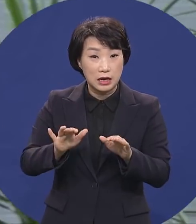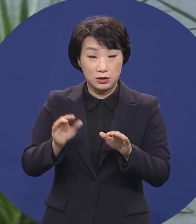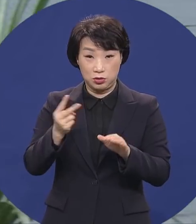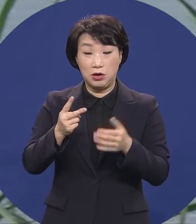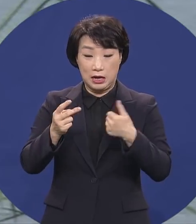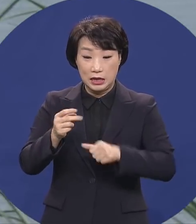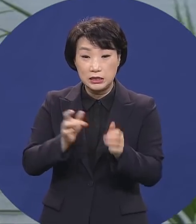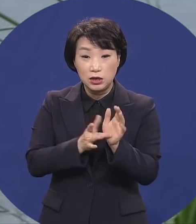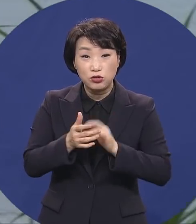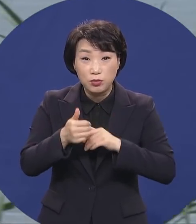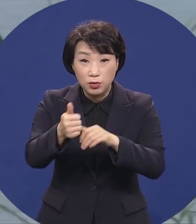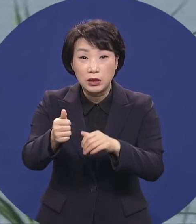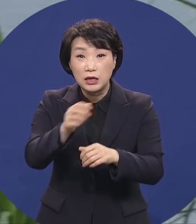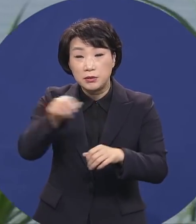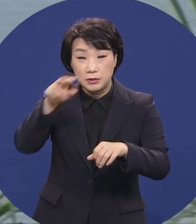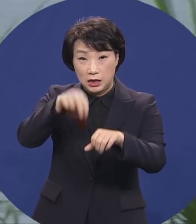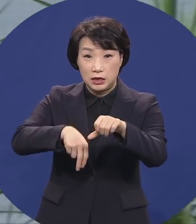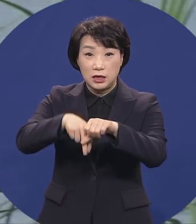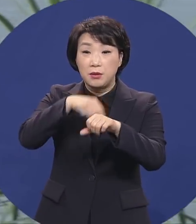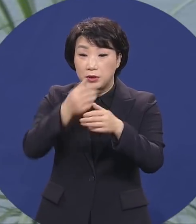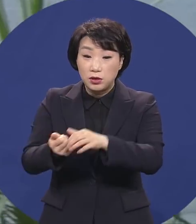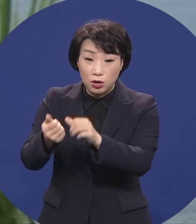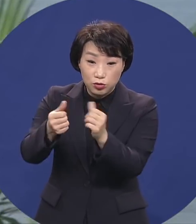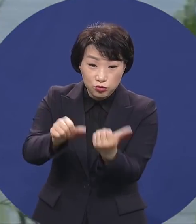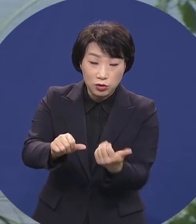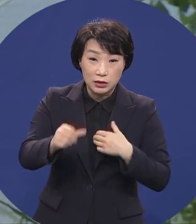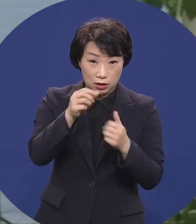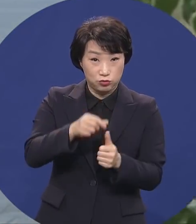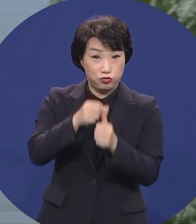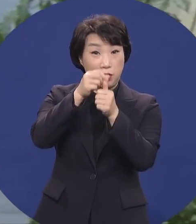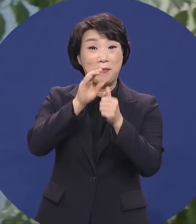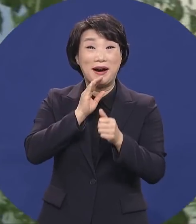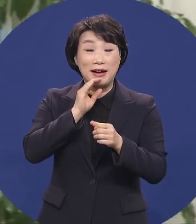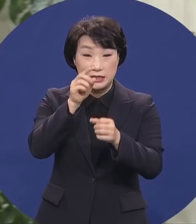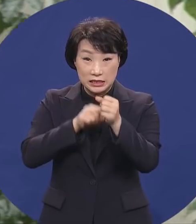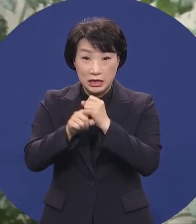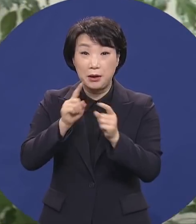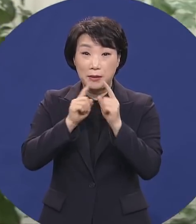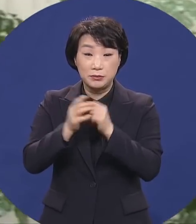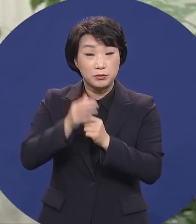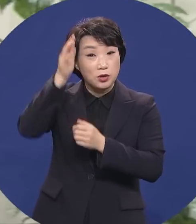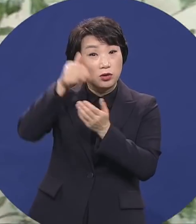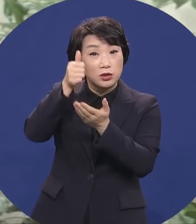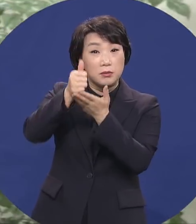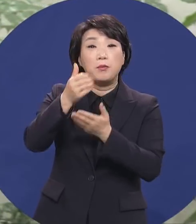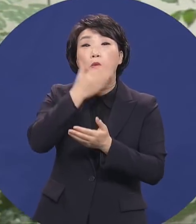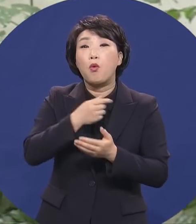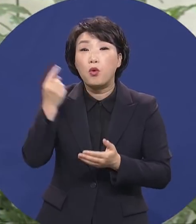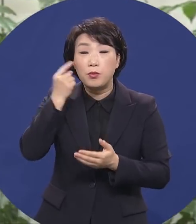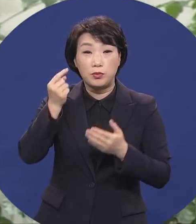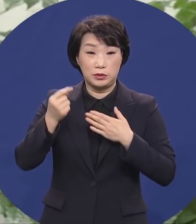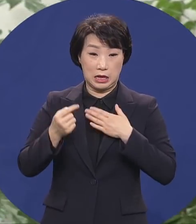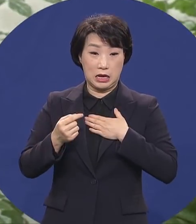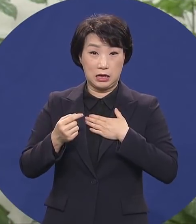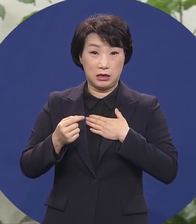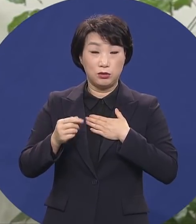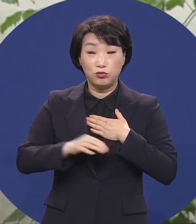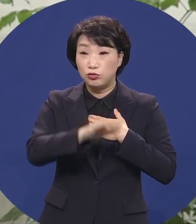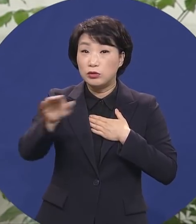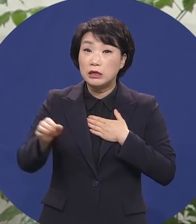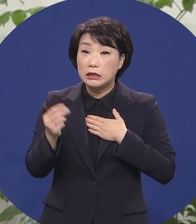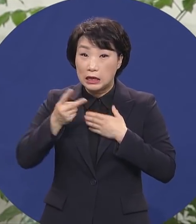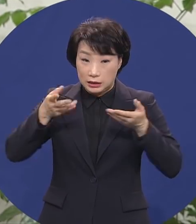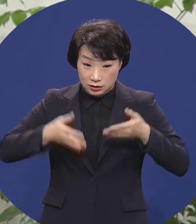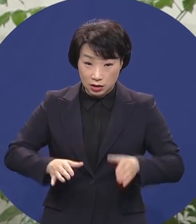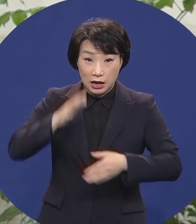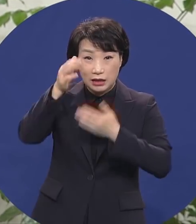아들 보내서 피 쏟아서 나를 구원하시고 진리의 말씀으로 성령으로 복음으로 우리를